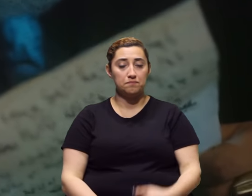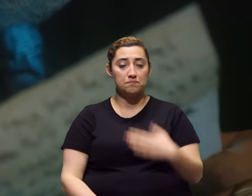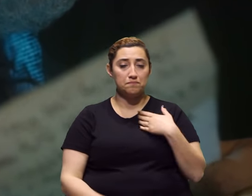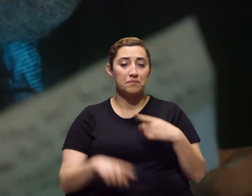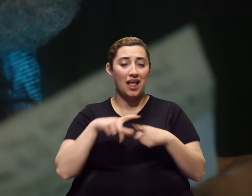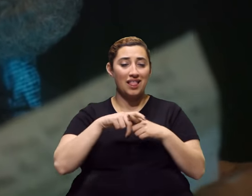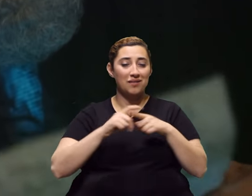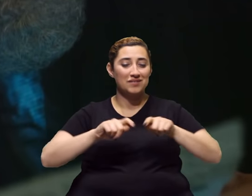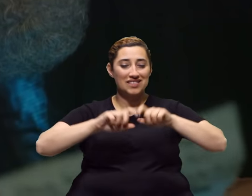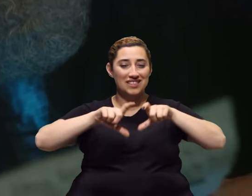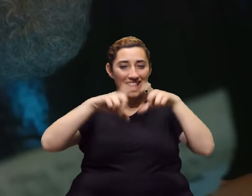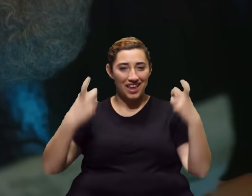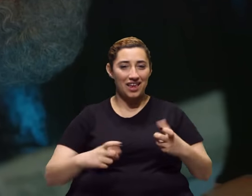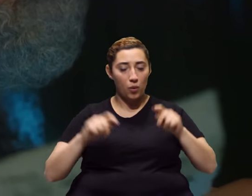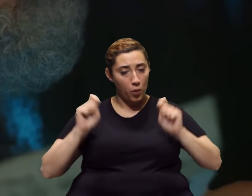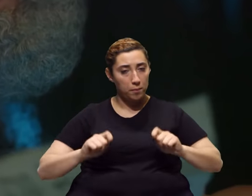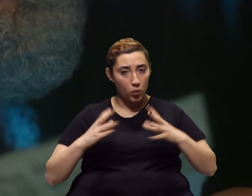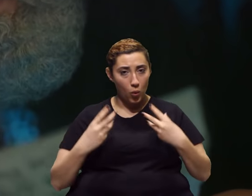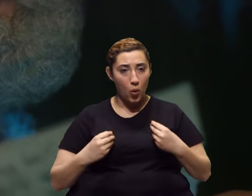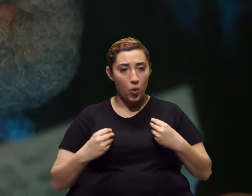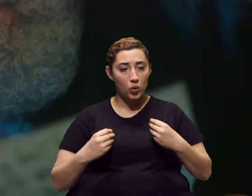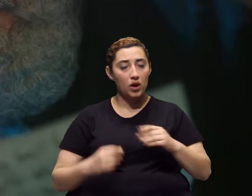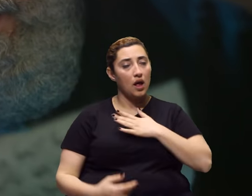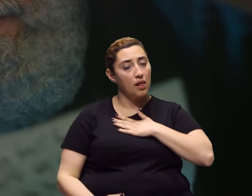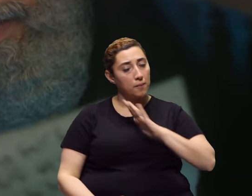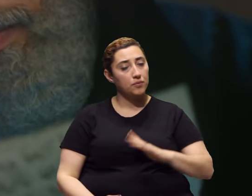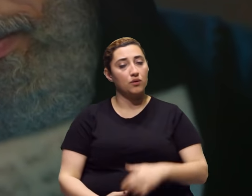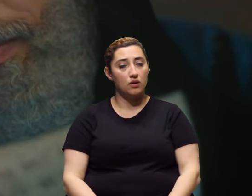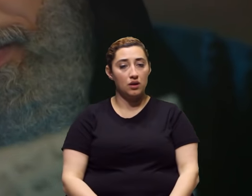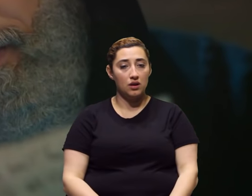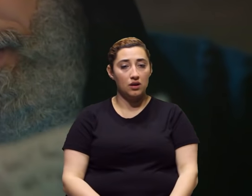Atımız eğerlendi, estik elhamdülillah.